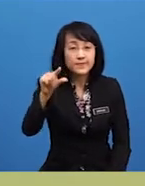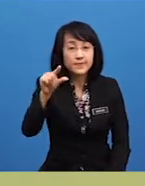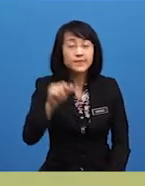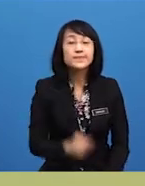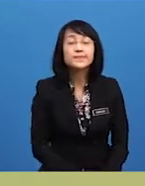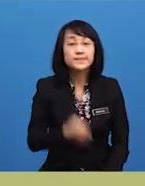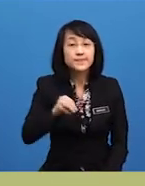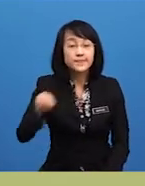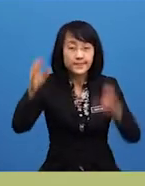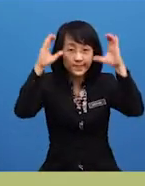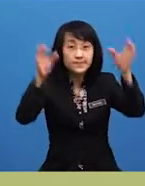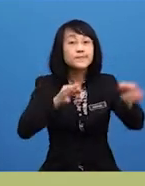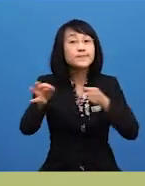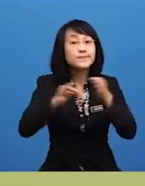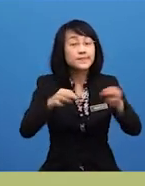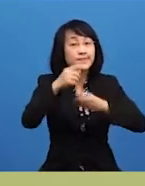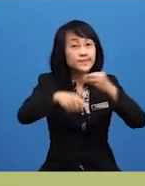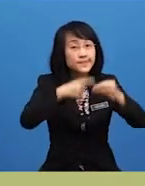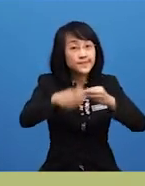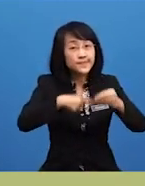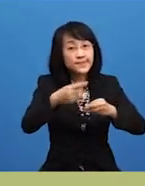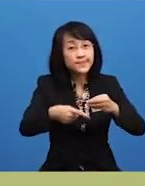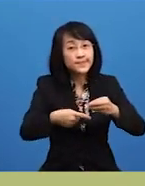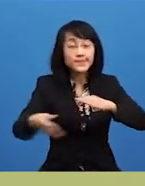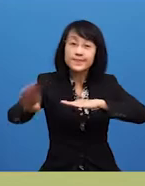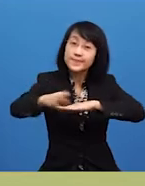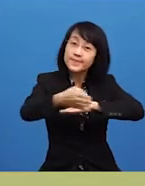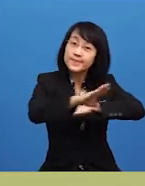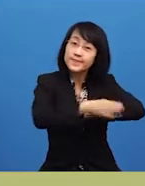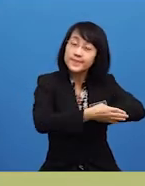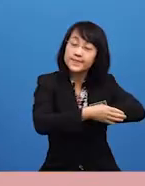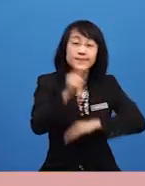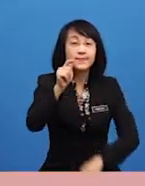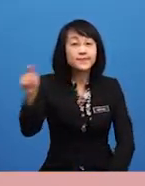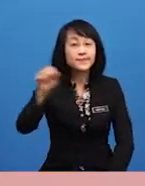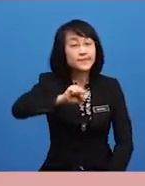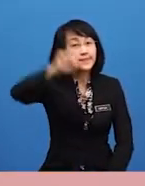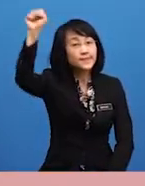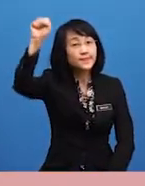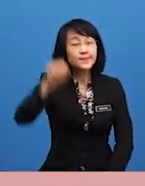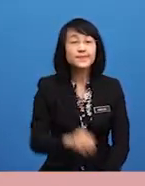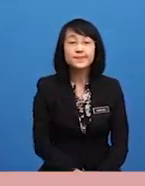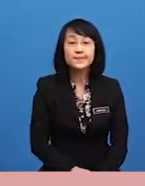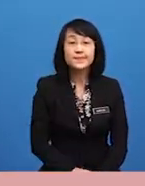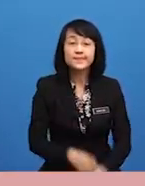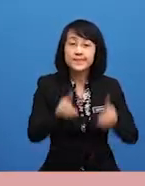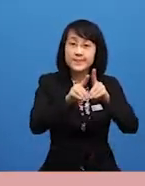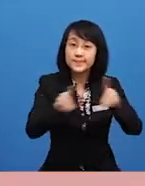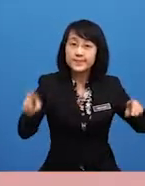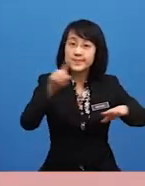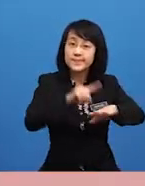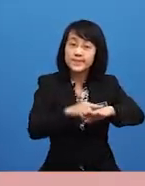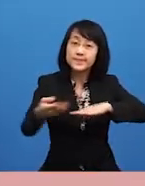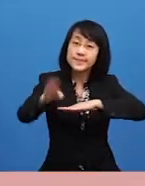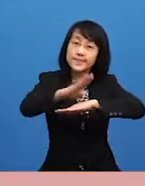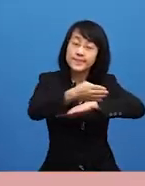Murid-murid, cikgu akan terangkan berkaitan dengan pantai timur Sabah. Dataran di pantai